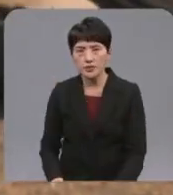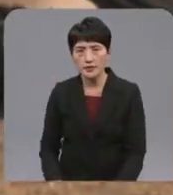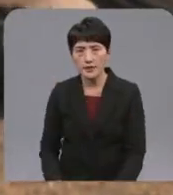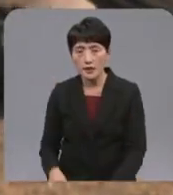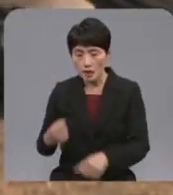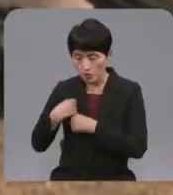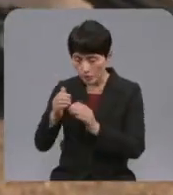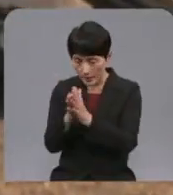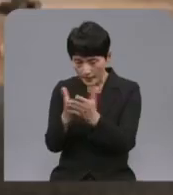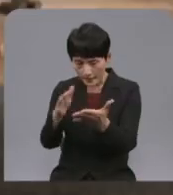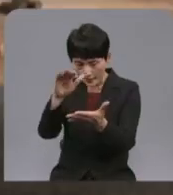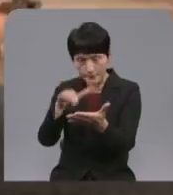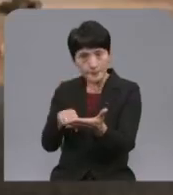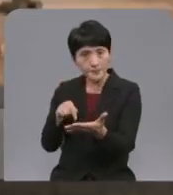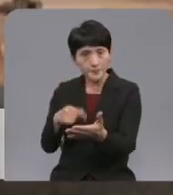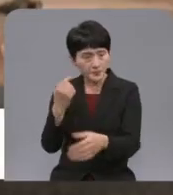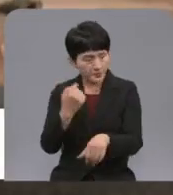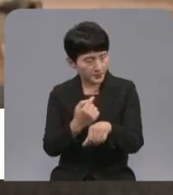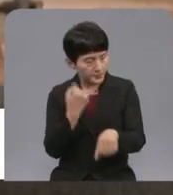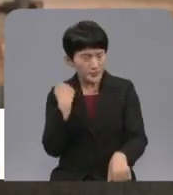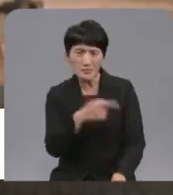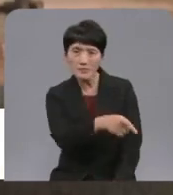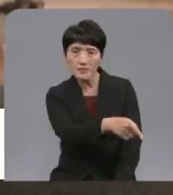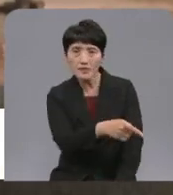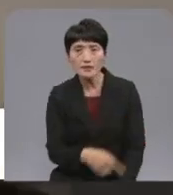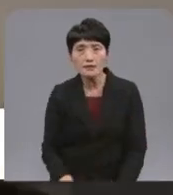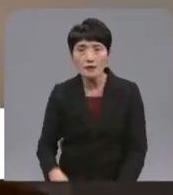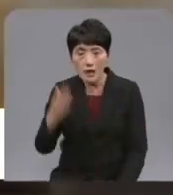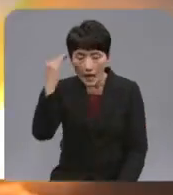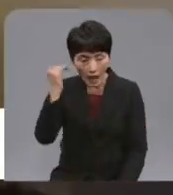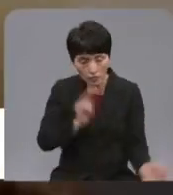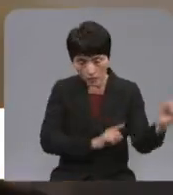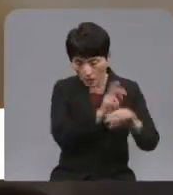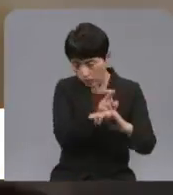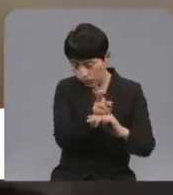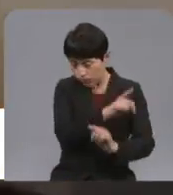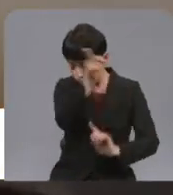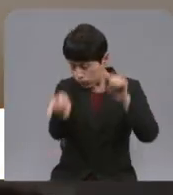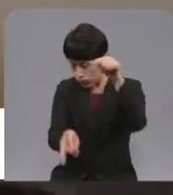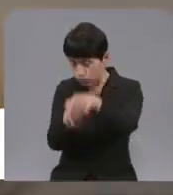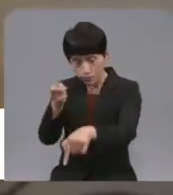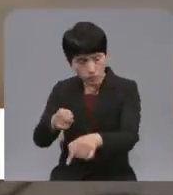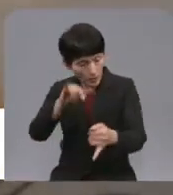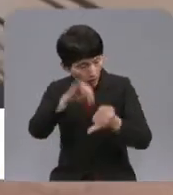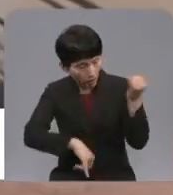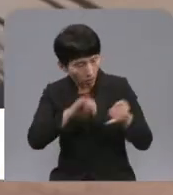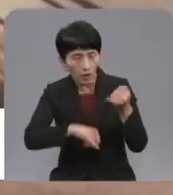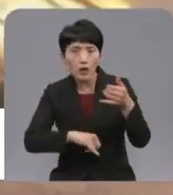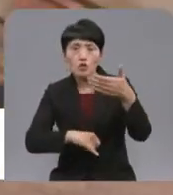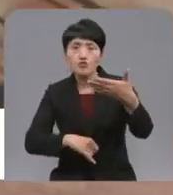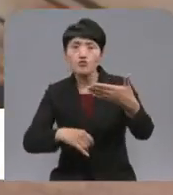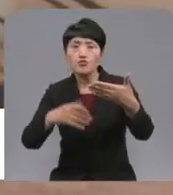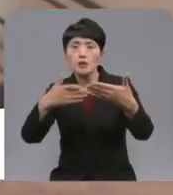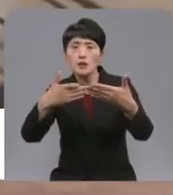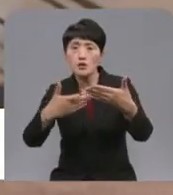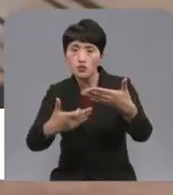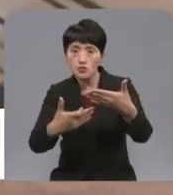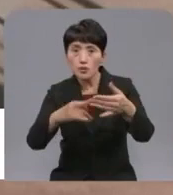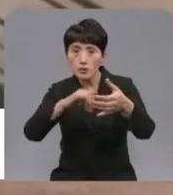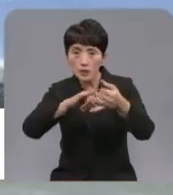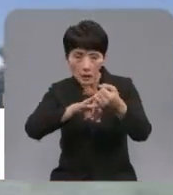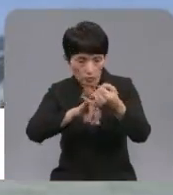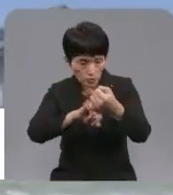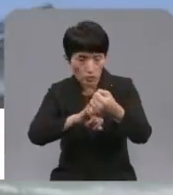dernier le royaume-hermite a lui aussi décrit son voisin du Sud comme un ennemi indiscutable dans sa nouvelle publication le